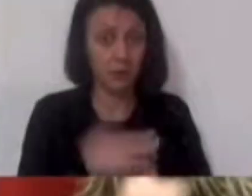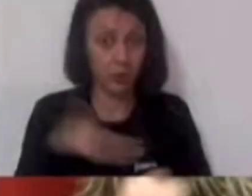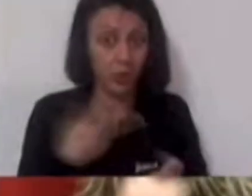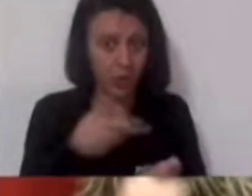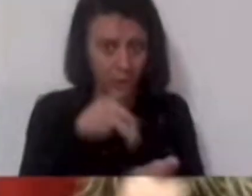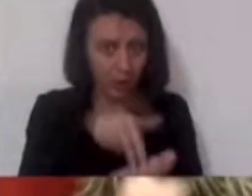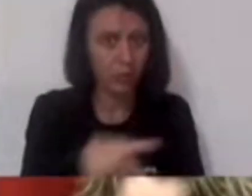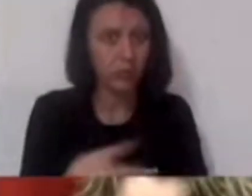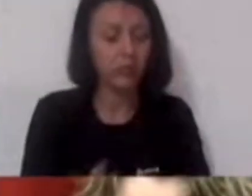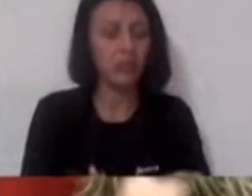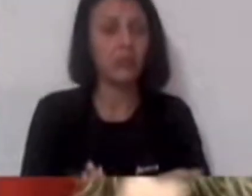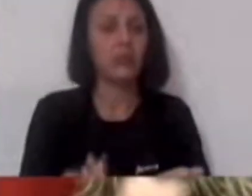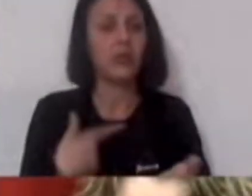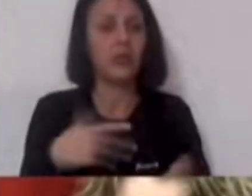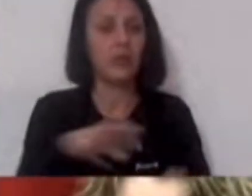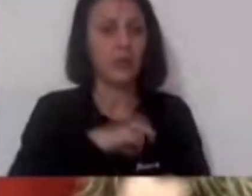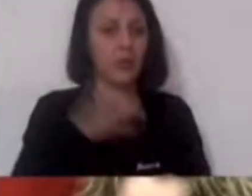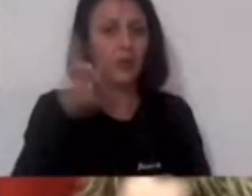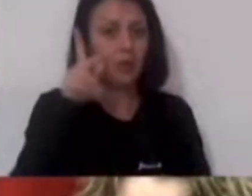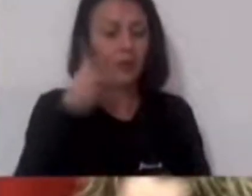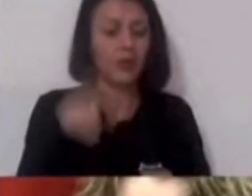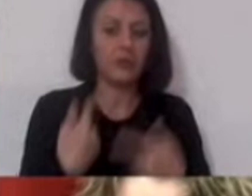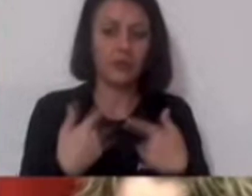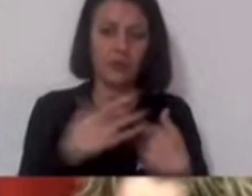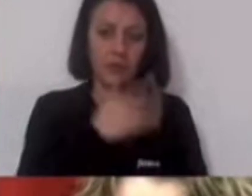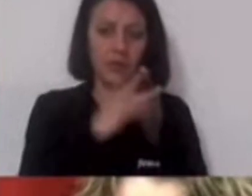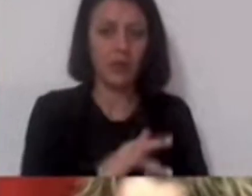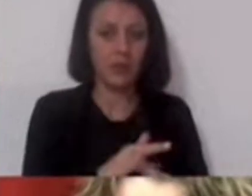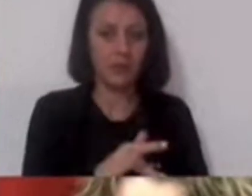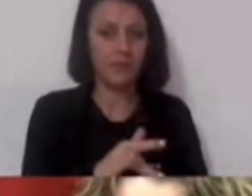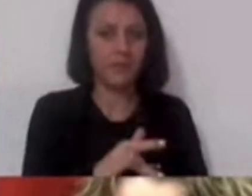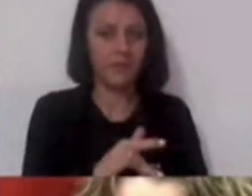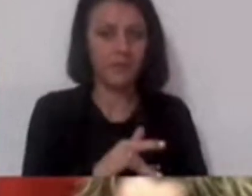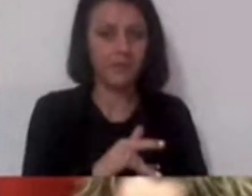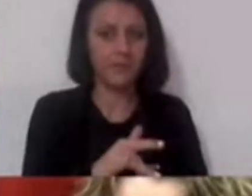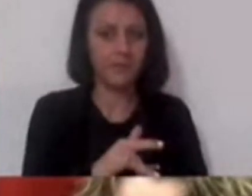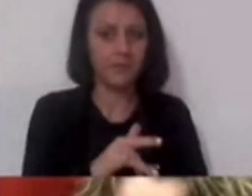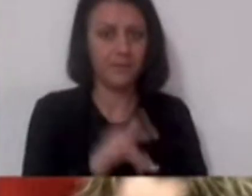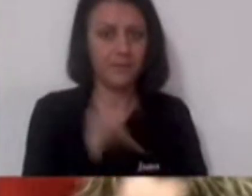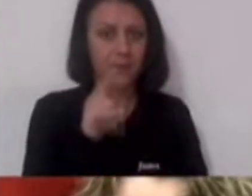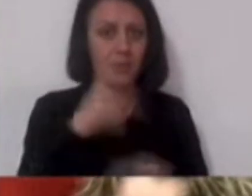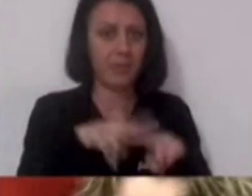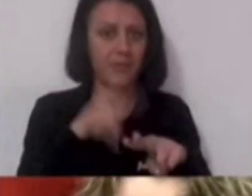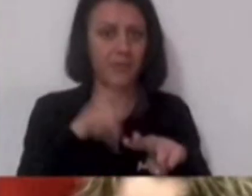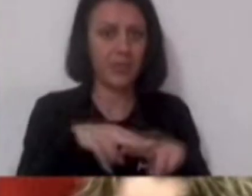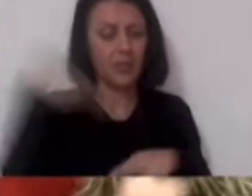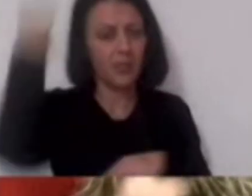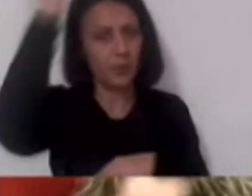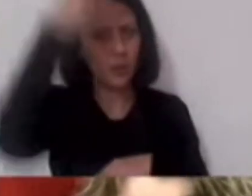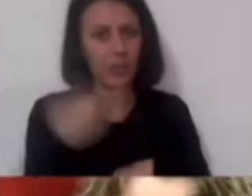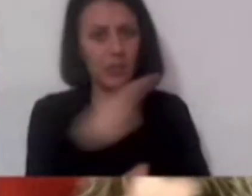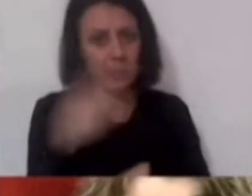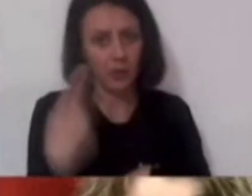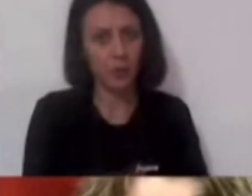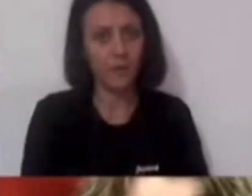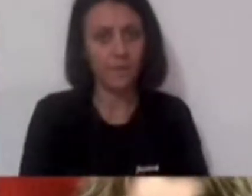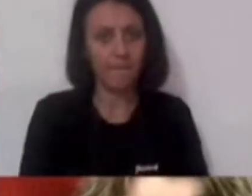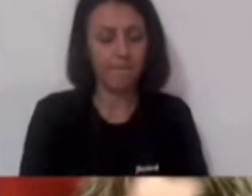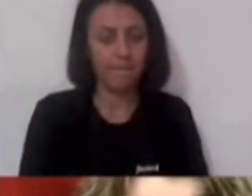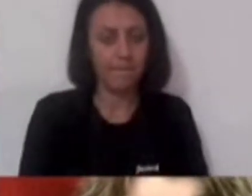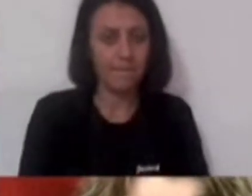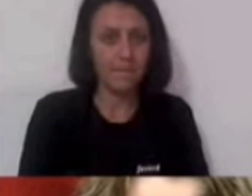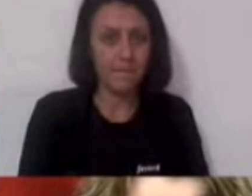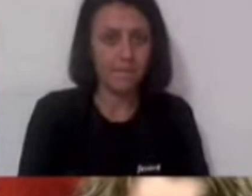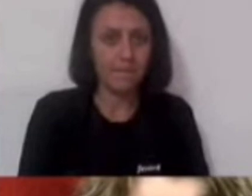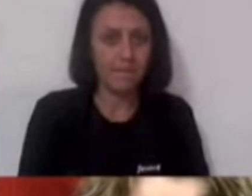festiu i que la Diputació d'Alacant faci un gest i diga: això va per a les festes de Moros i Cristians del Coix. No ho farà, però